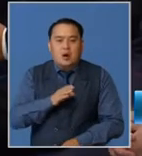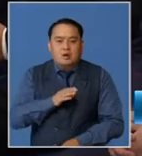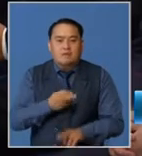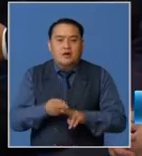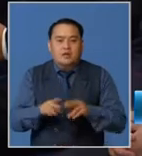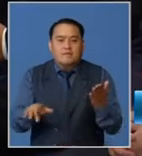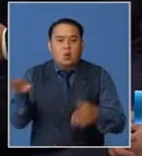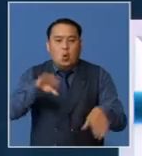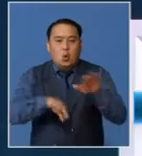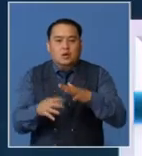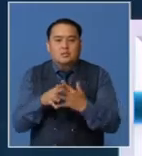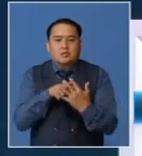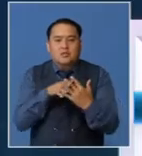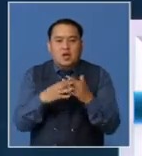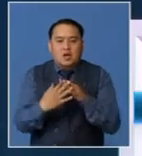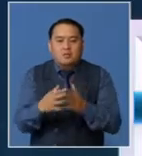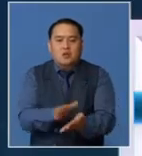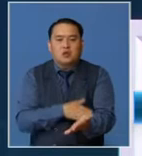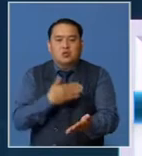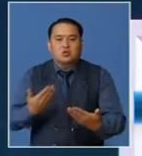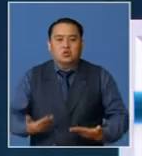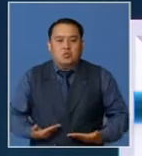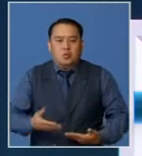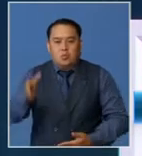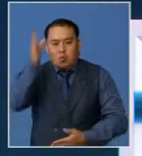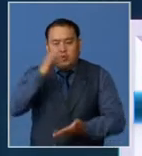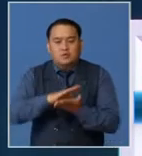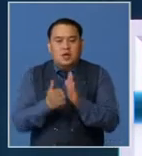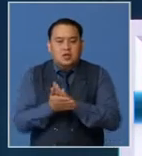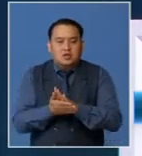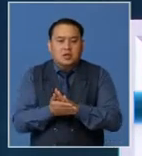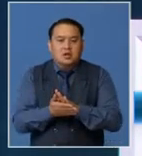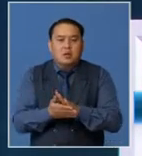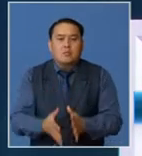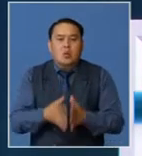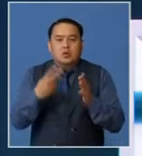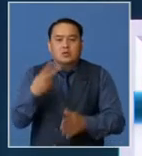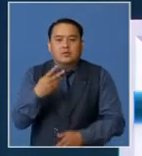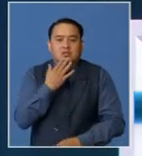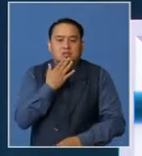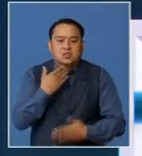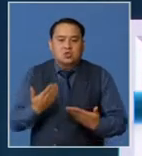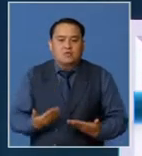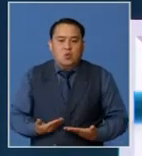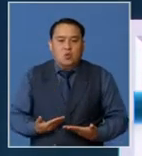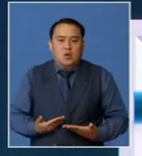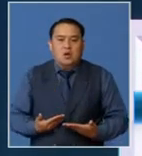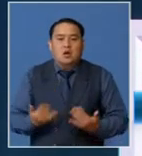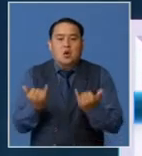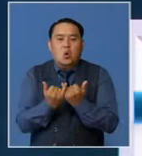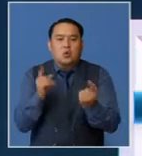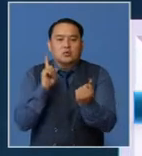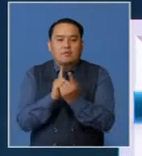этом горном селе на протяжении долгих лет живут в мудром согласии представители более 20 этносов.